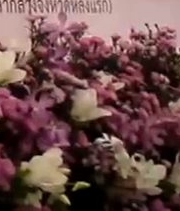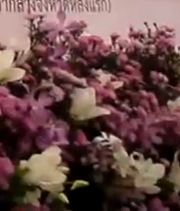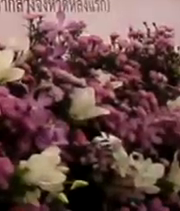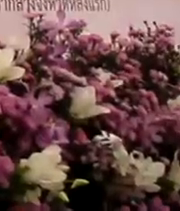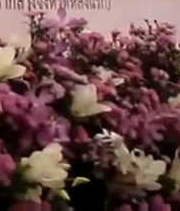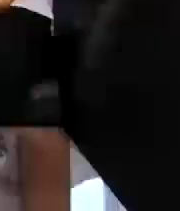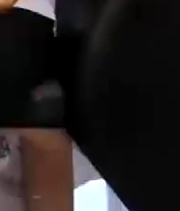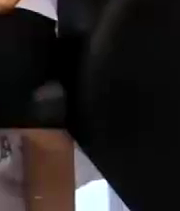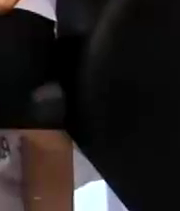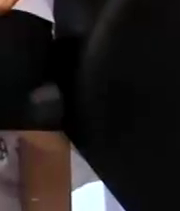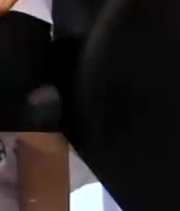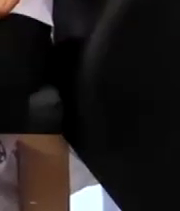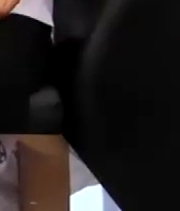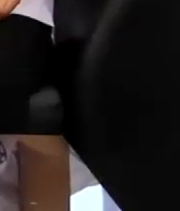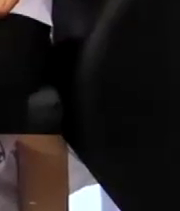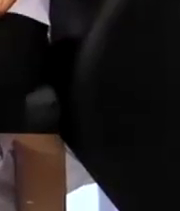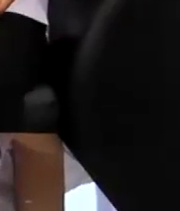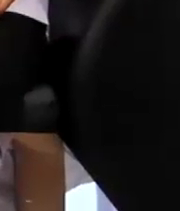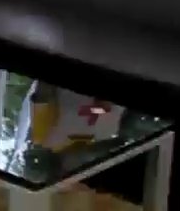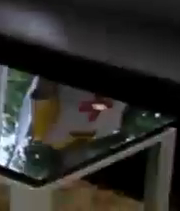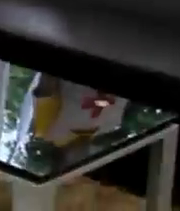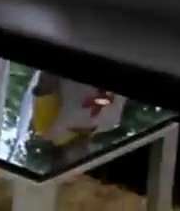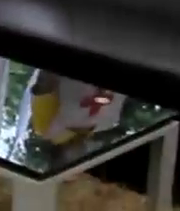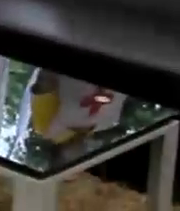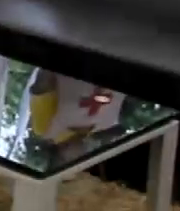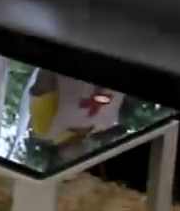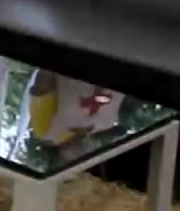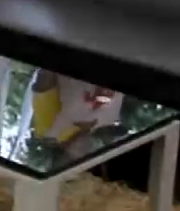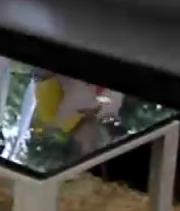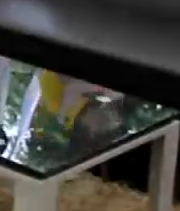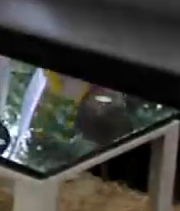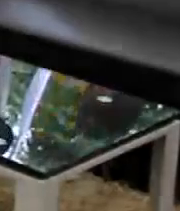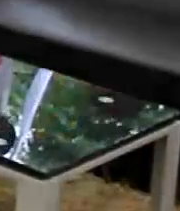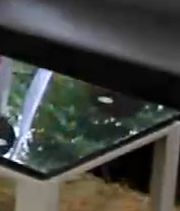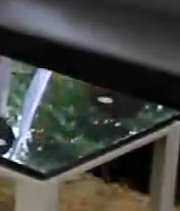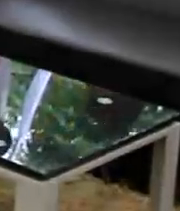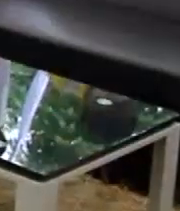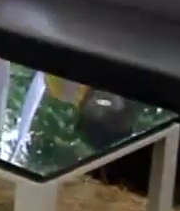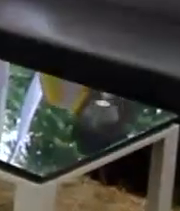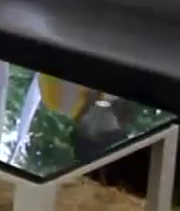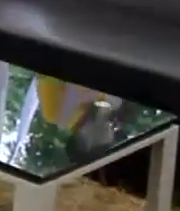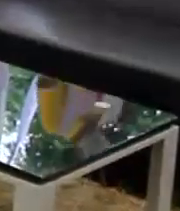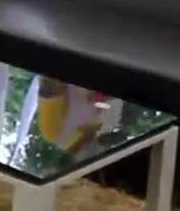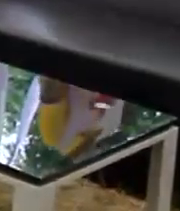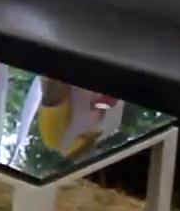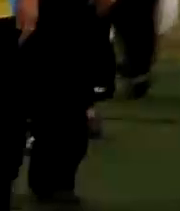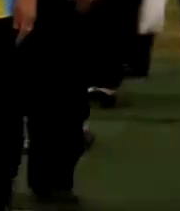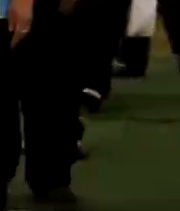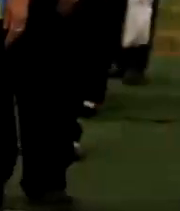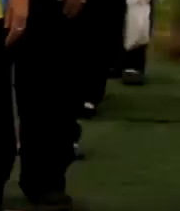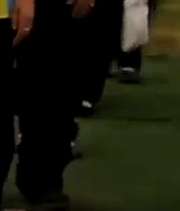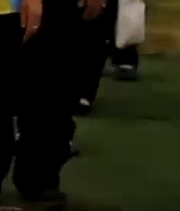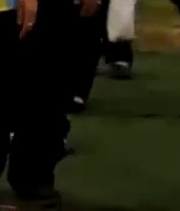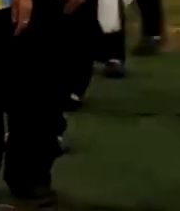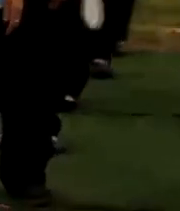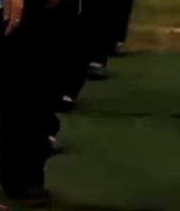ณศาลากลางหลังแรกจังหวัดเชียงรายวันนี้เป็นวันที่9ที่สภากาชาดไทยได้รับพระราชทานพระราชานุญาตจากสมเด็จพระ